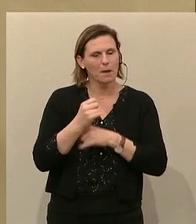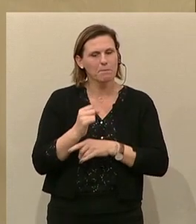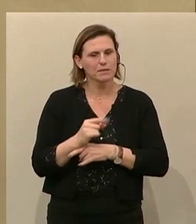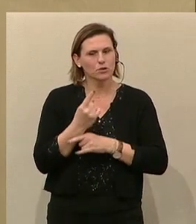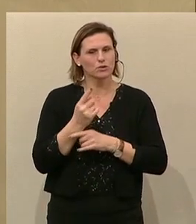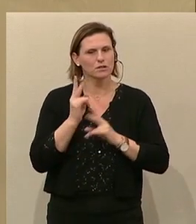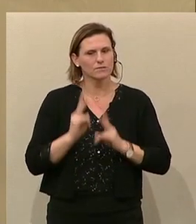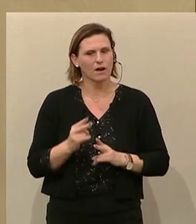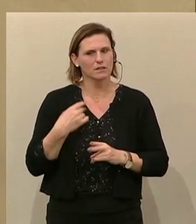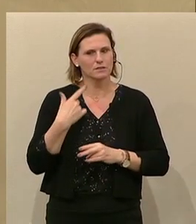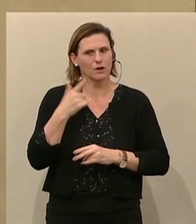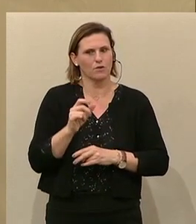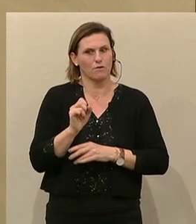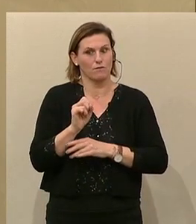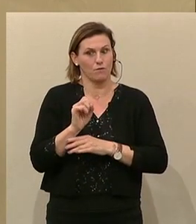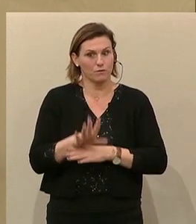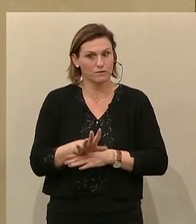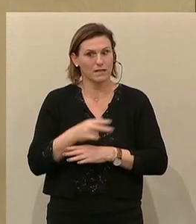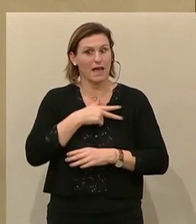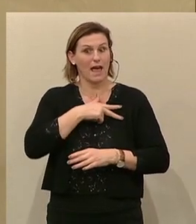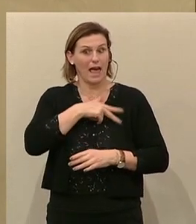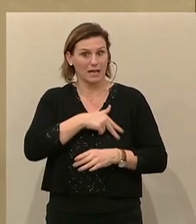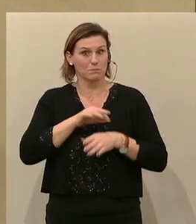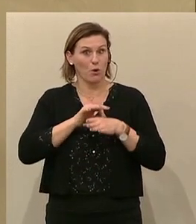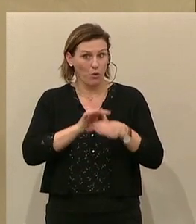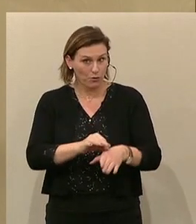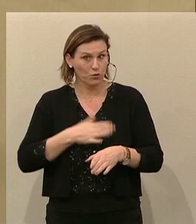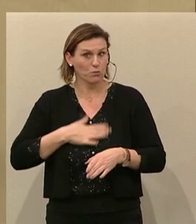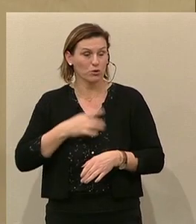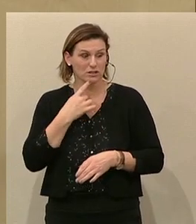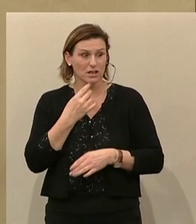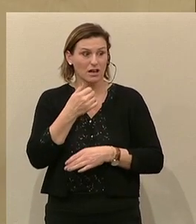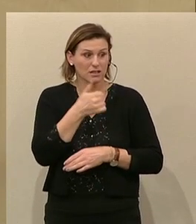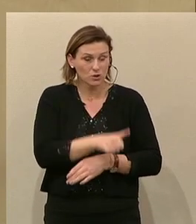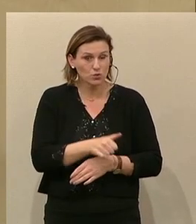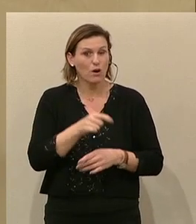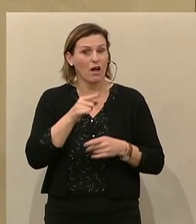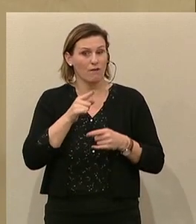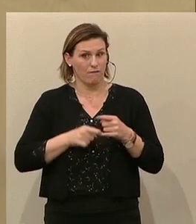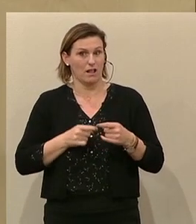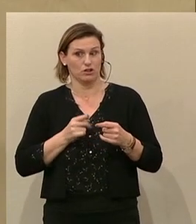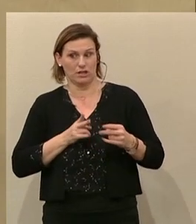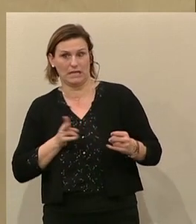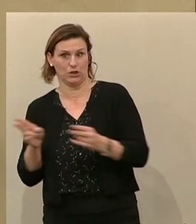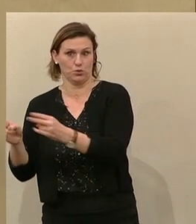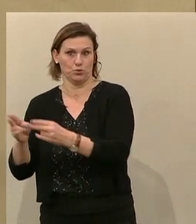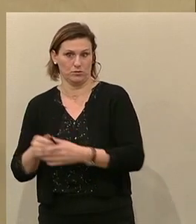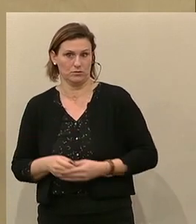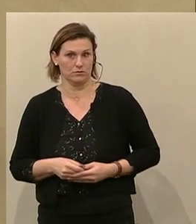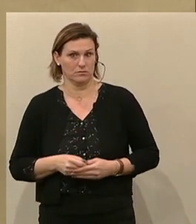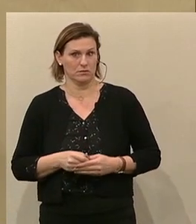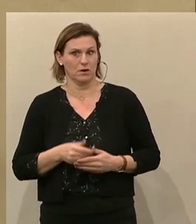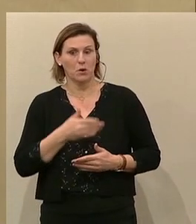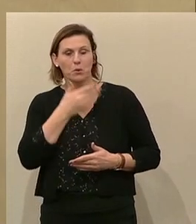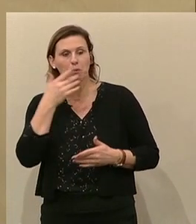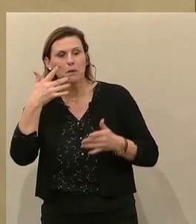2015, unter einer SPÖ-Führung, möchte ich nur anmerken, eine komplett falsche Richtung eingeschlagen. Eine Richtung hin zur